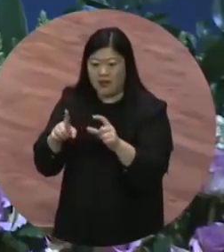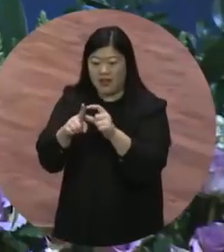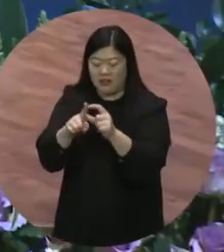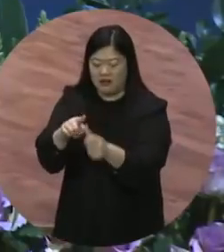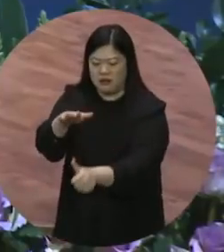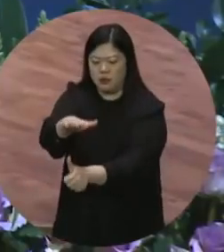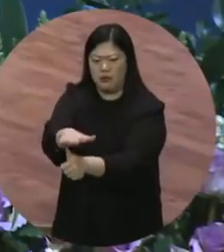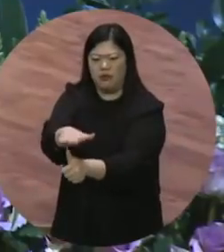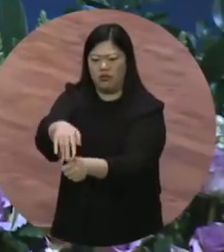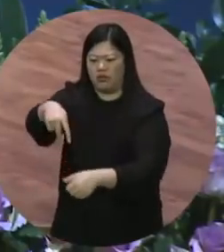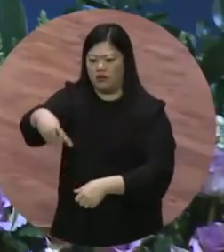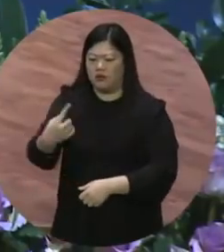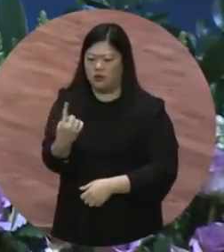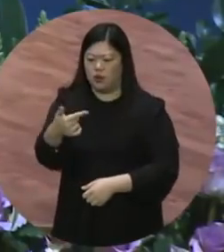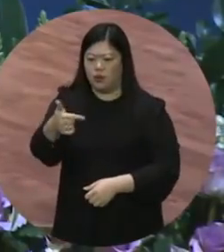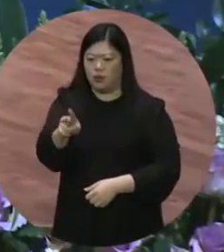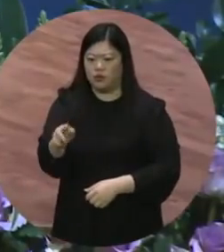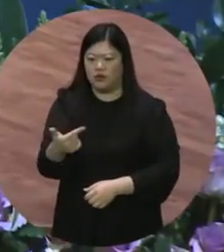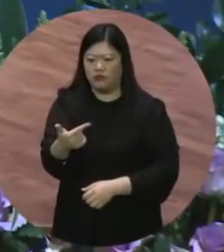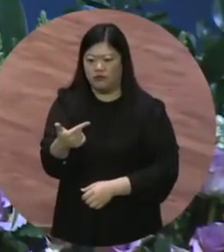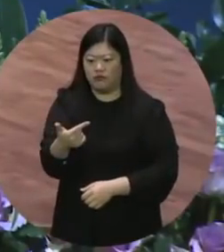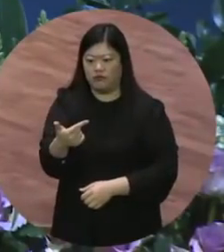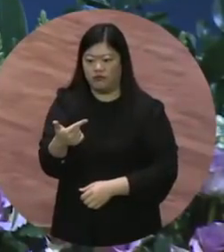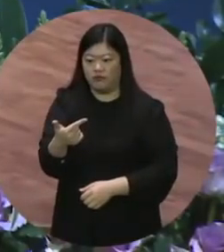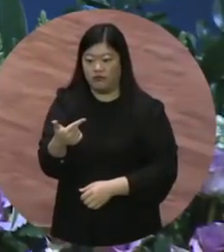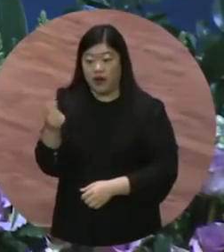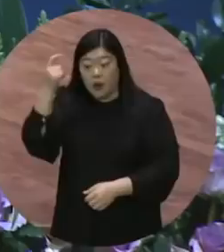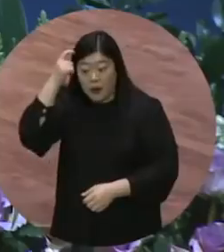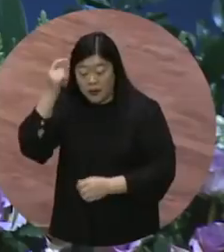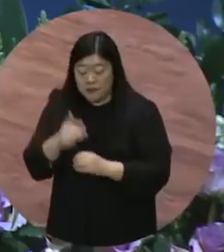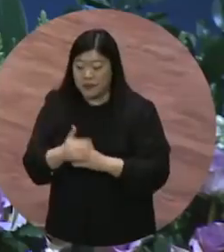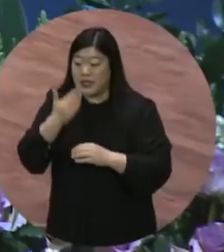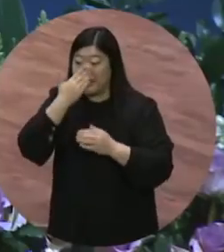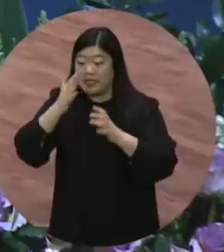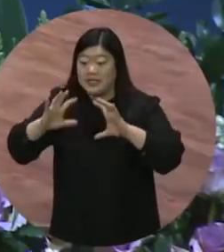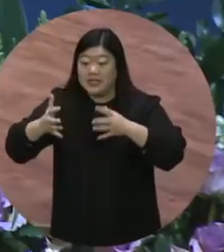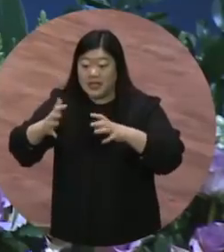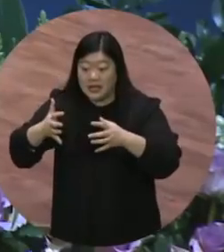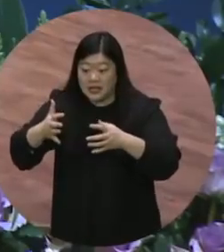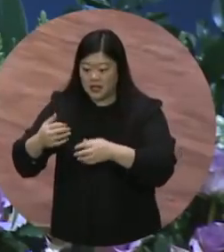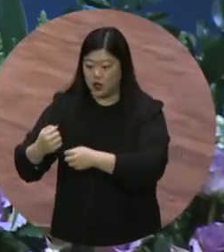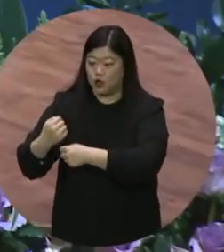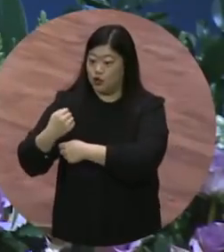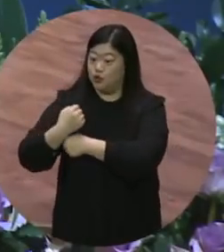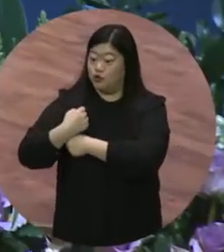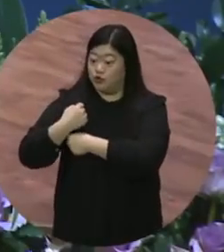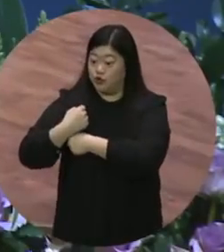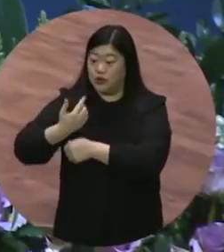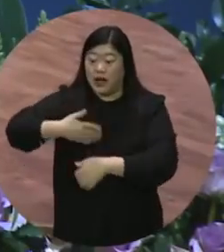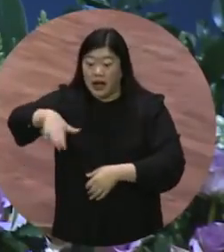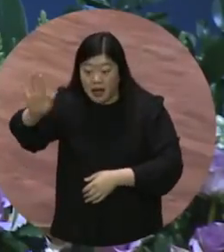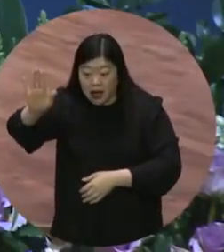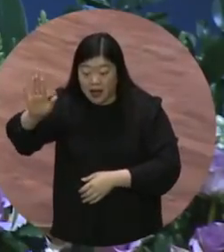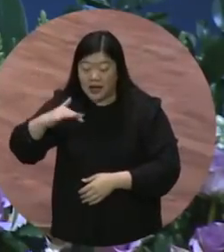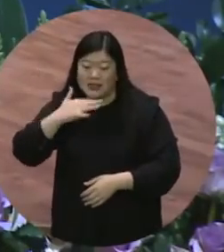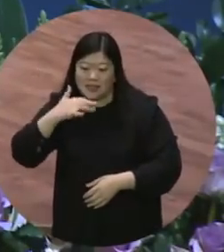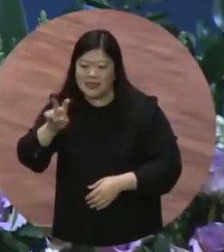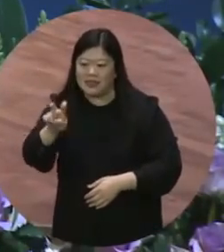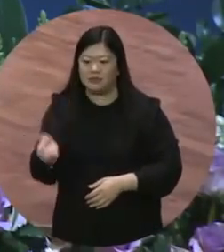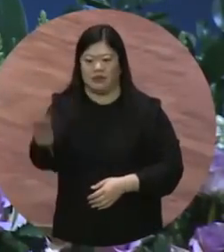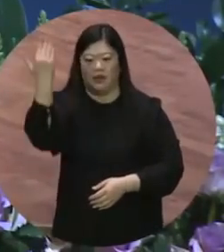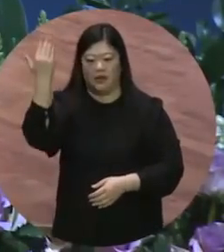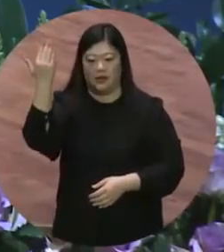14세, 15세. 왜 그러냐면 이스라엘에서는 전쟁에 나갈 만한 나이가 20세 이상입니다.